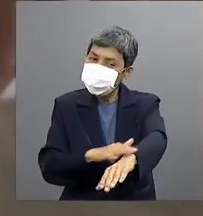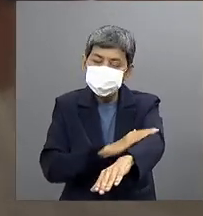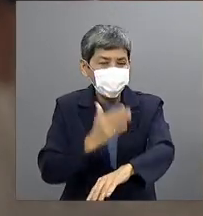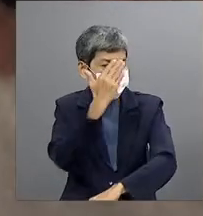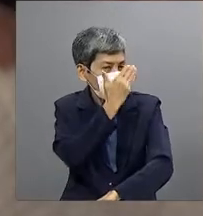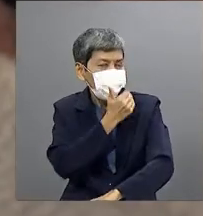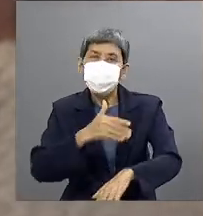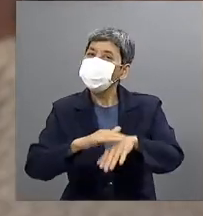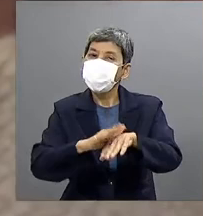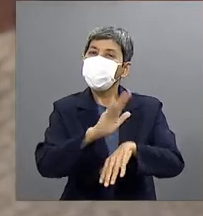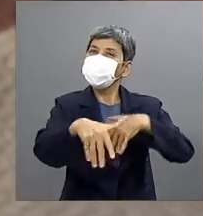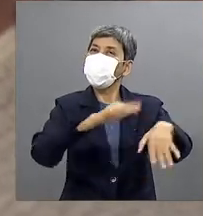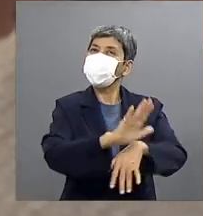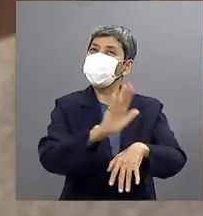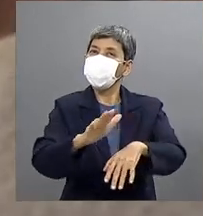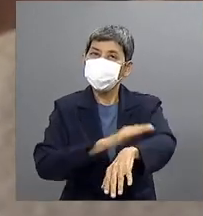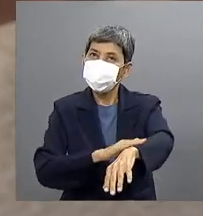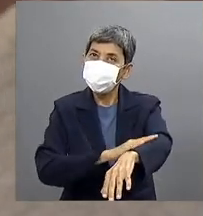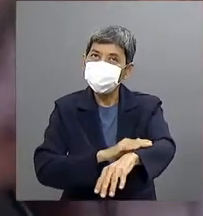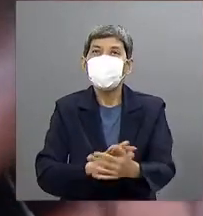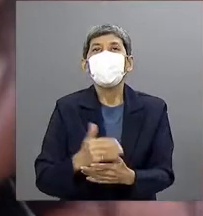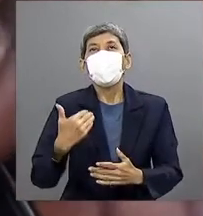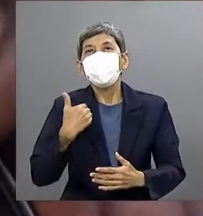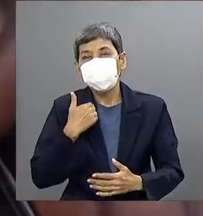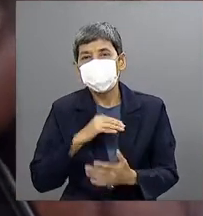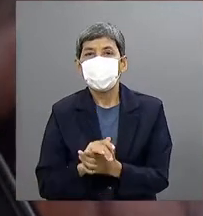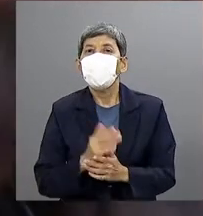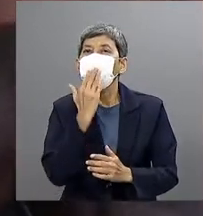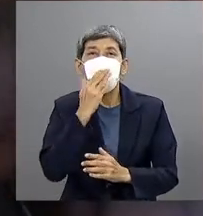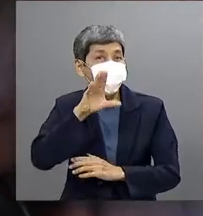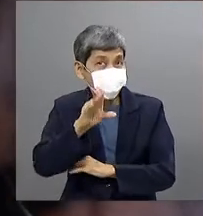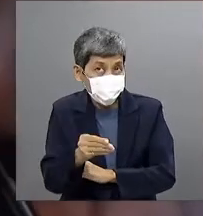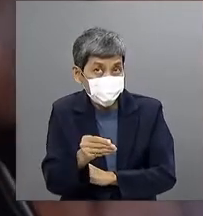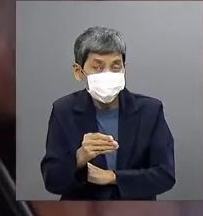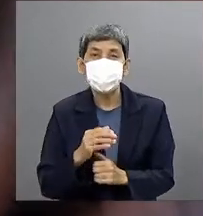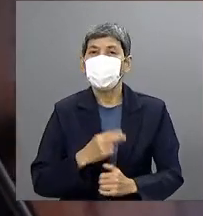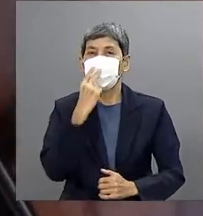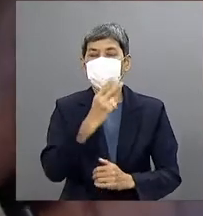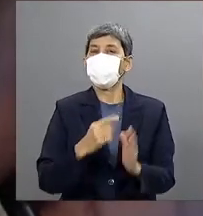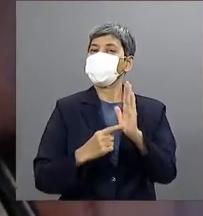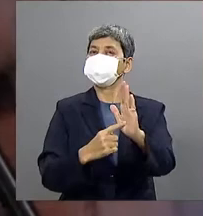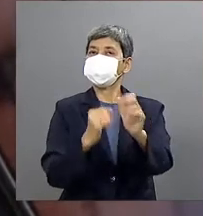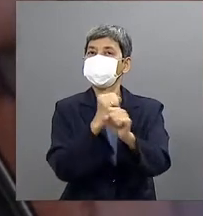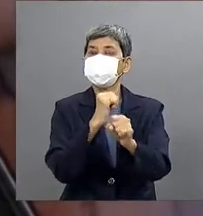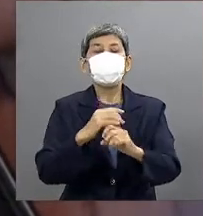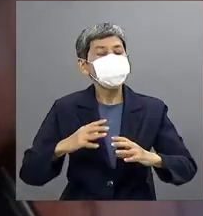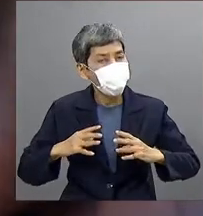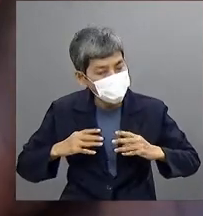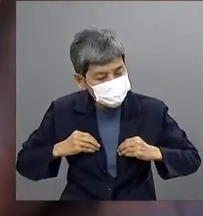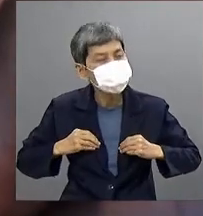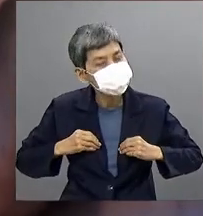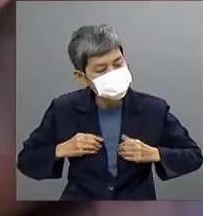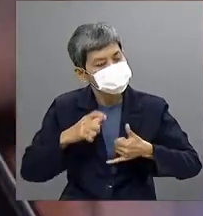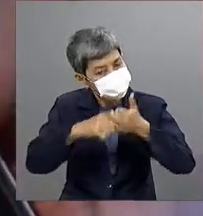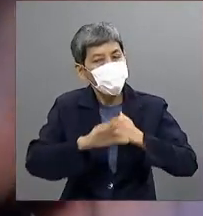พันธุ์ไม่ว่าจะเป็นหญิงสาวอาหรับหรือแอปที่กันเรื่องนี้ส่งผลมาถึงการยอมรับในตัวตนของบรรดาเด็ก